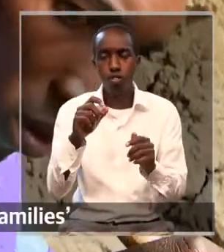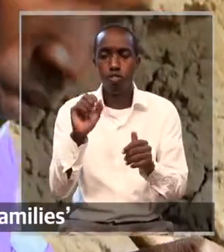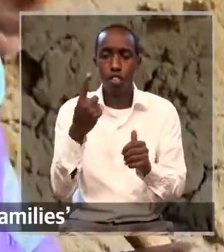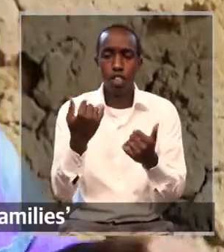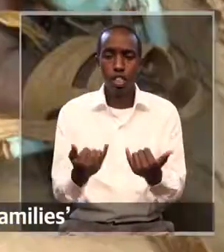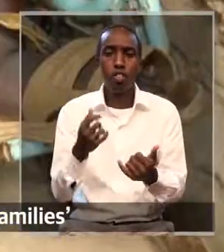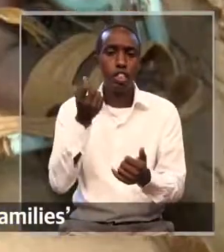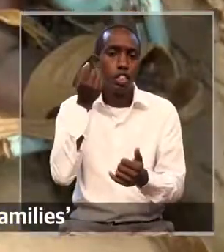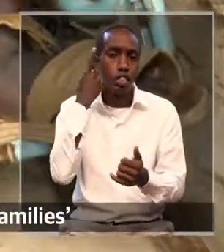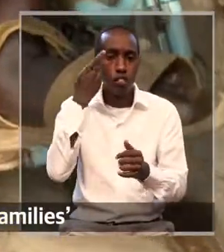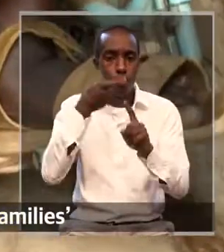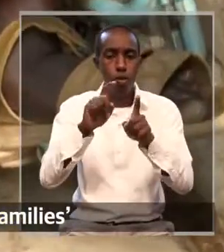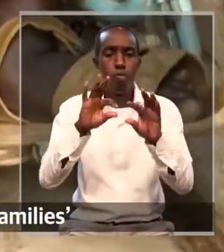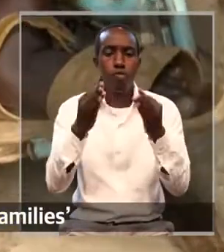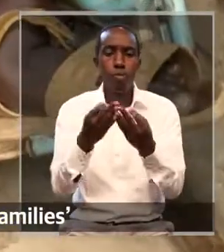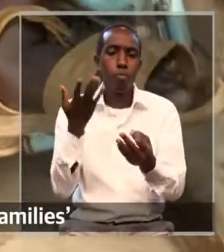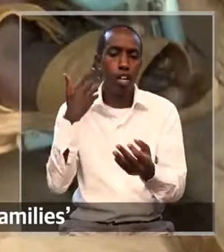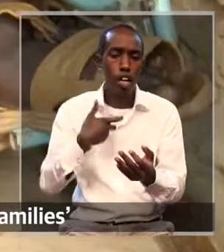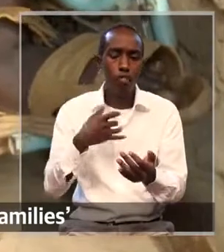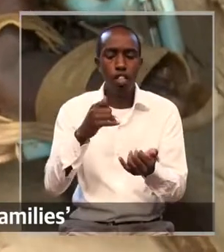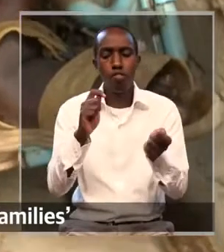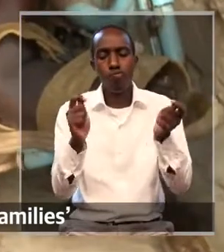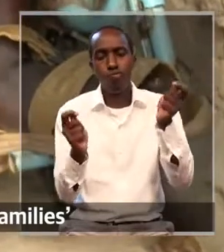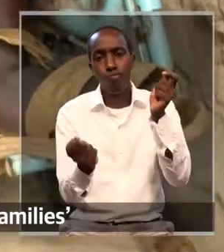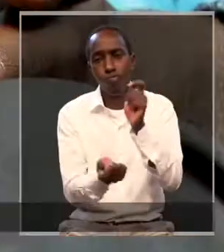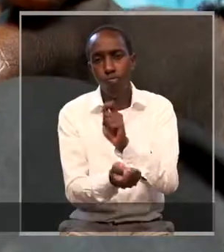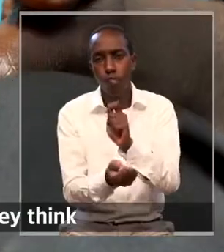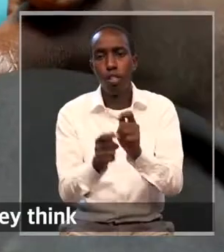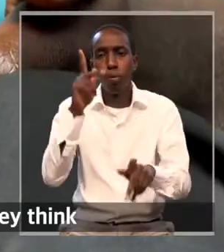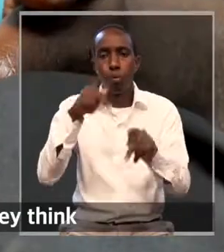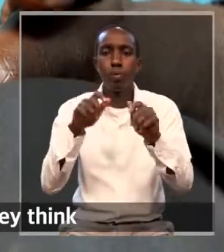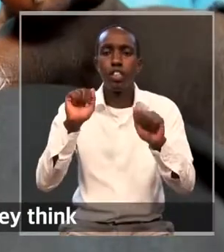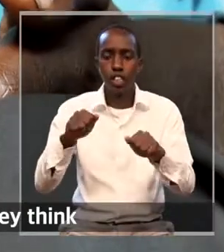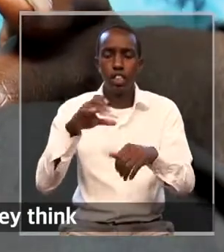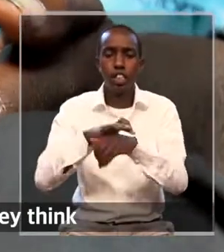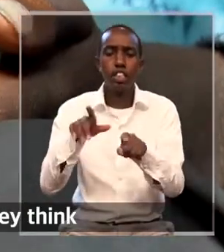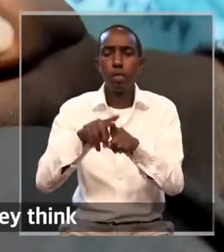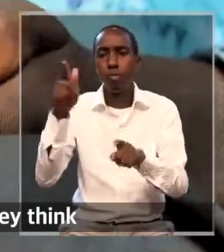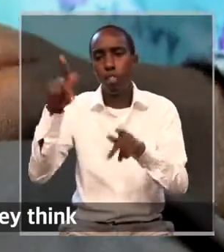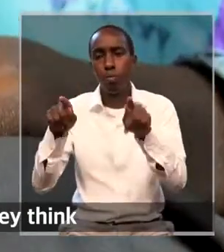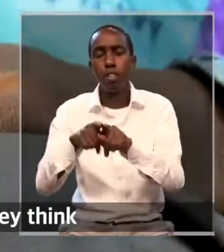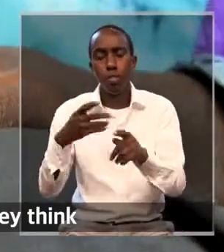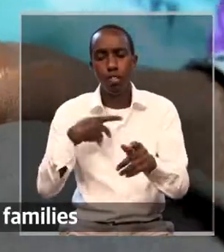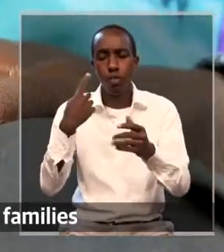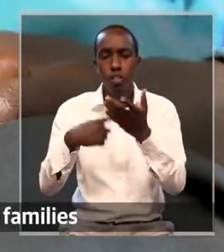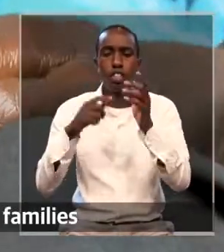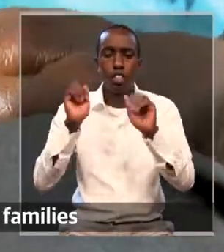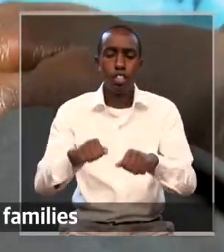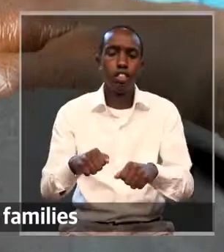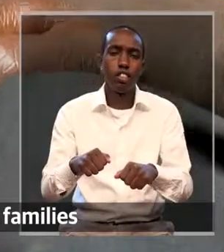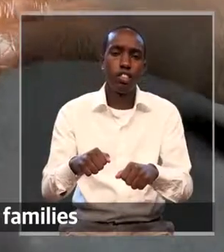ubu imyumvire imiryango yari bafiteho igenda ihinduka. Abantu bakaba bafata nk'abandi kandi ko nabo bafite icyo